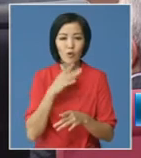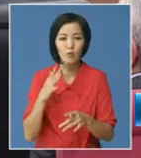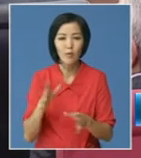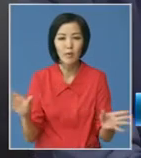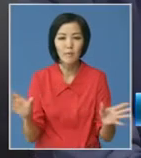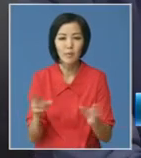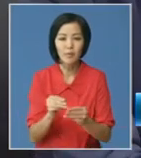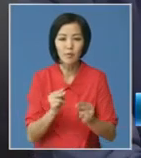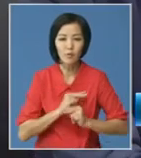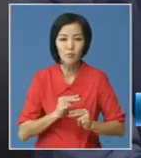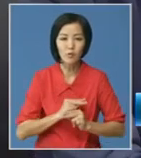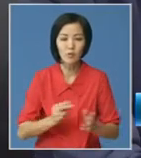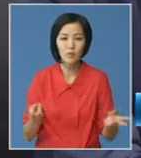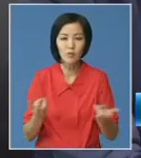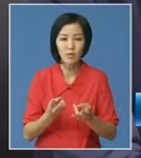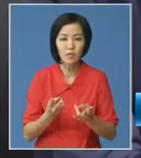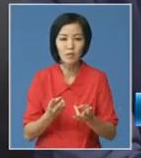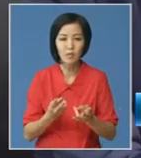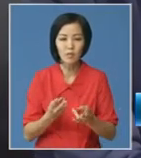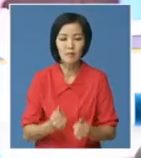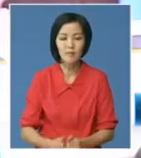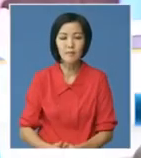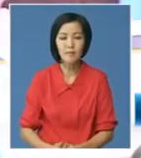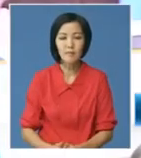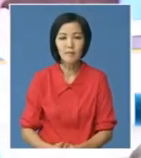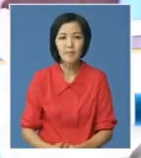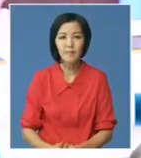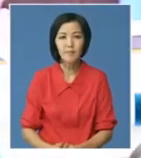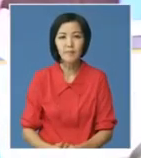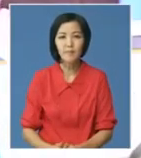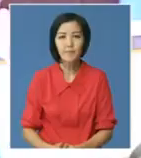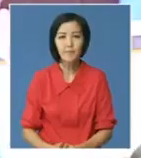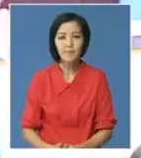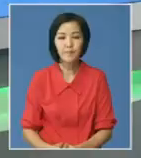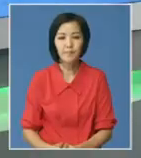кісідей атсалысуға шақырды. Мадина Берқызы, Абзал Нүсіпов, Жетісу телеарнасы.